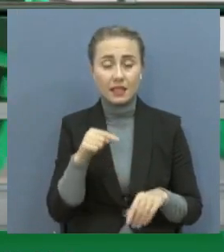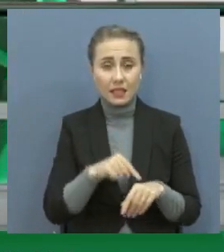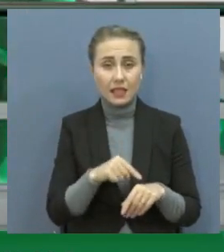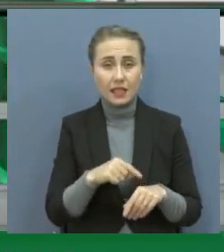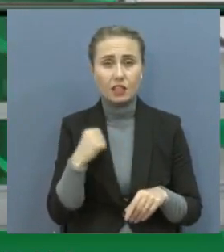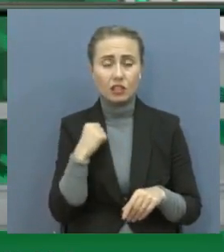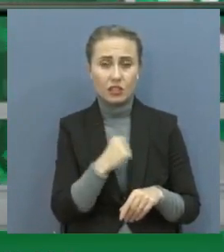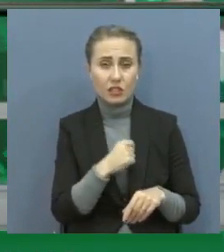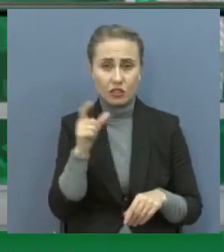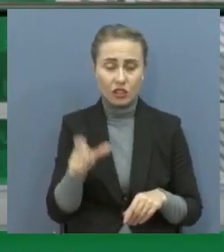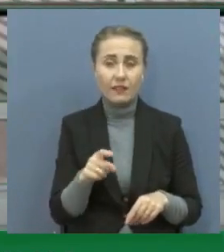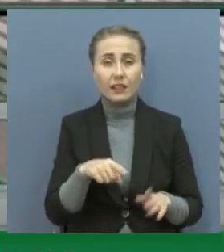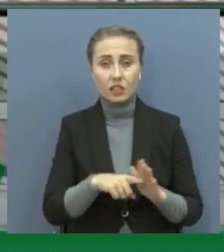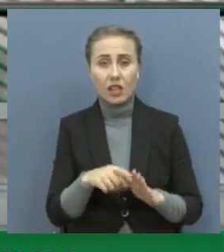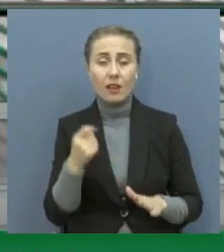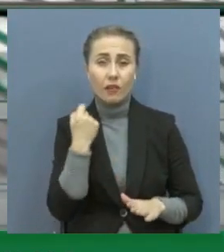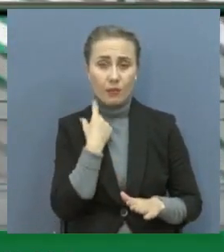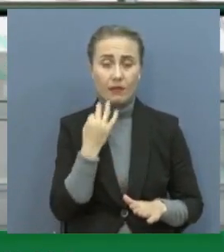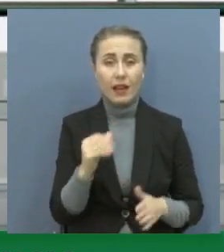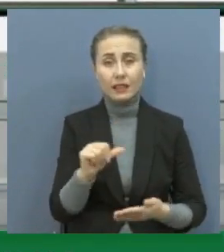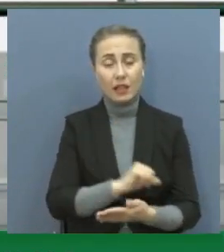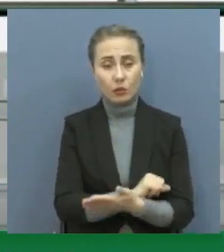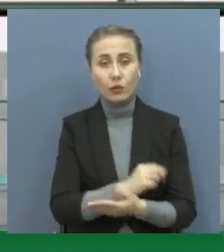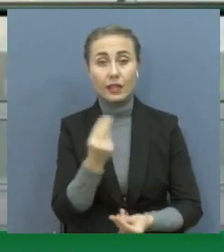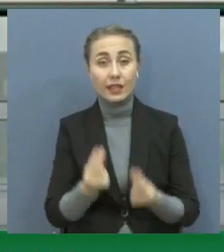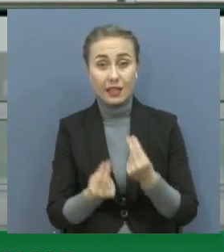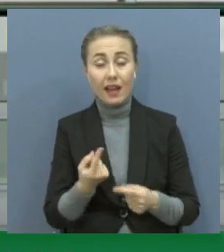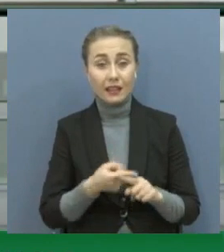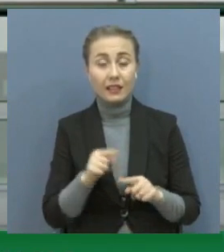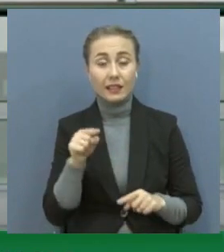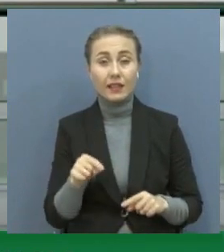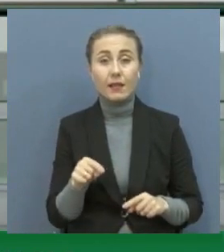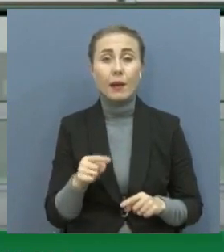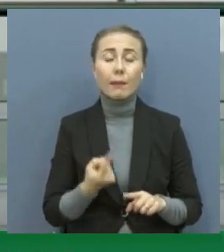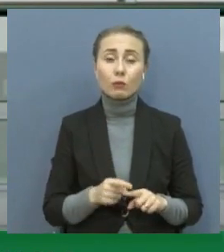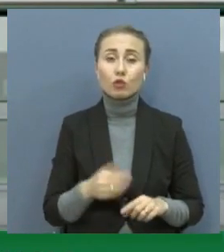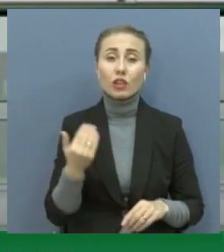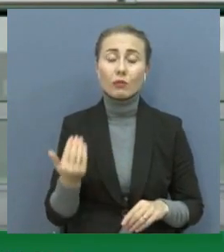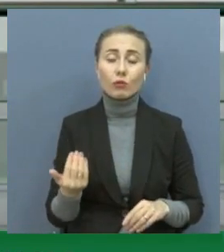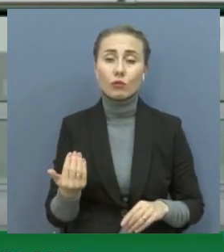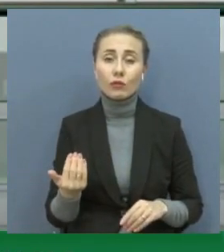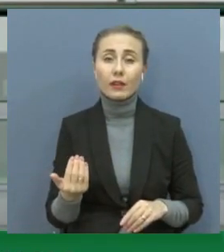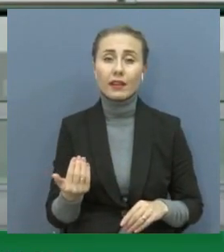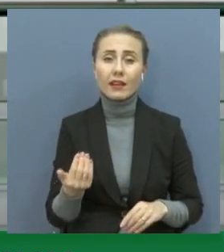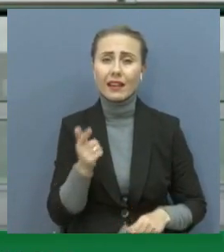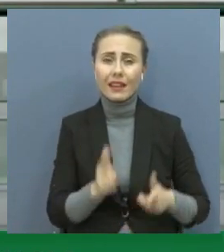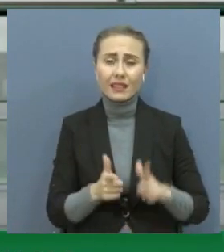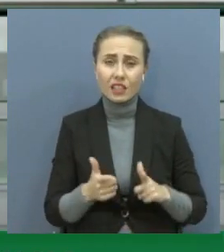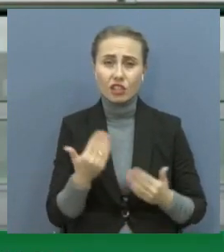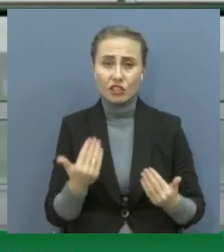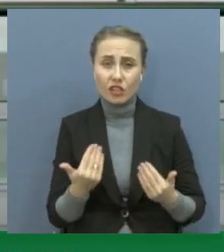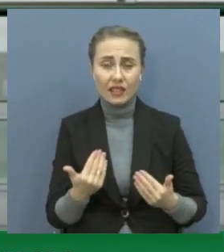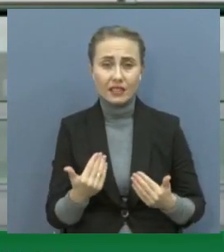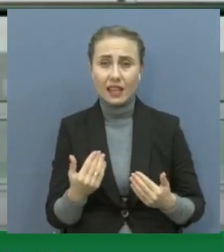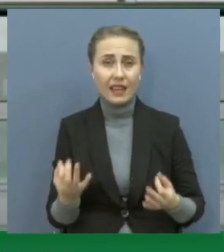человек выпивает, потребляет наркотики, играет вот в эти вот игры, потому что ему реальность неинтересна. Ему надо